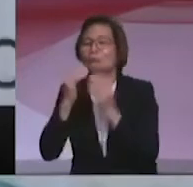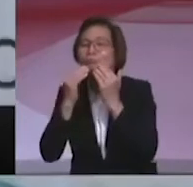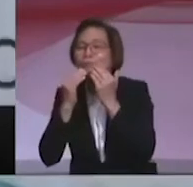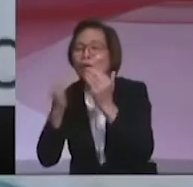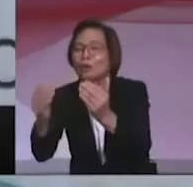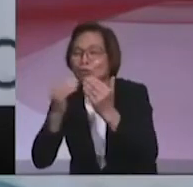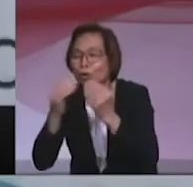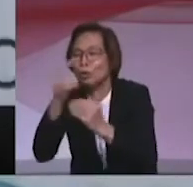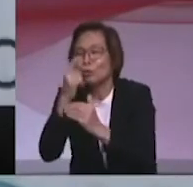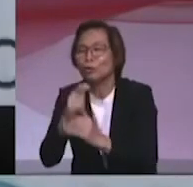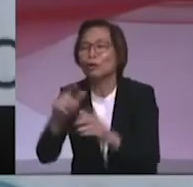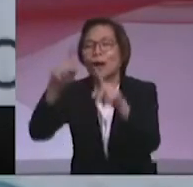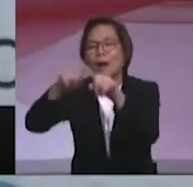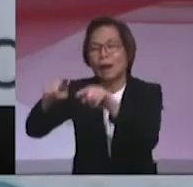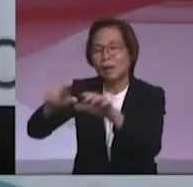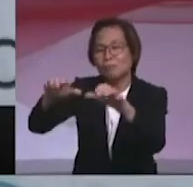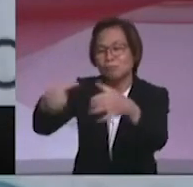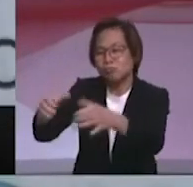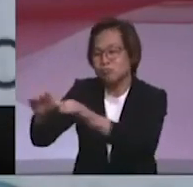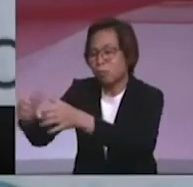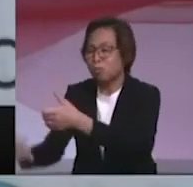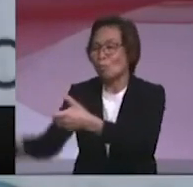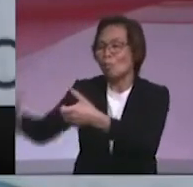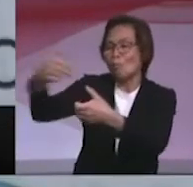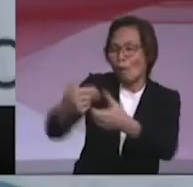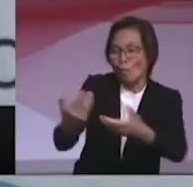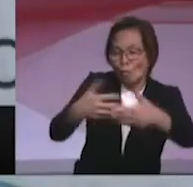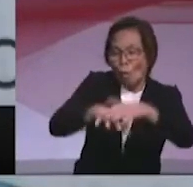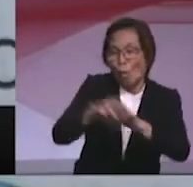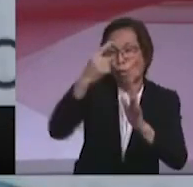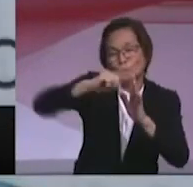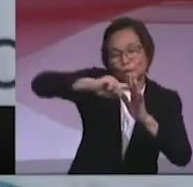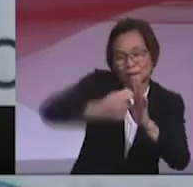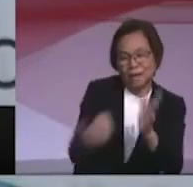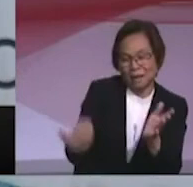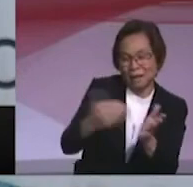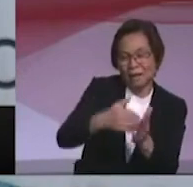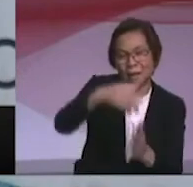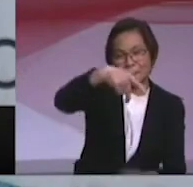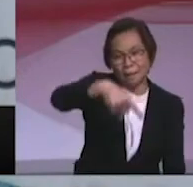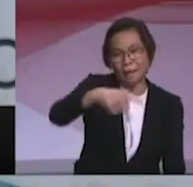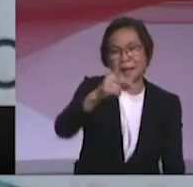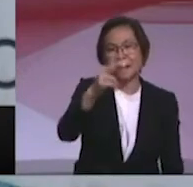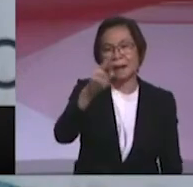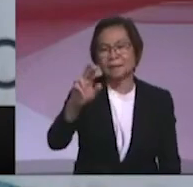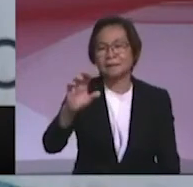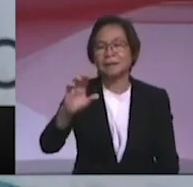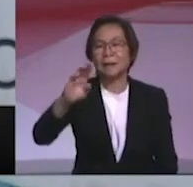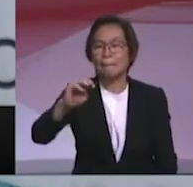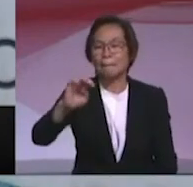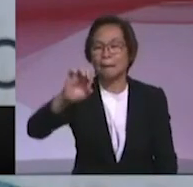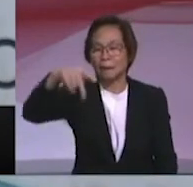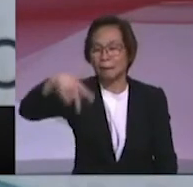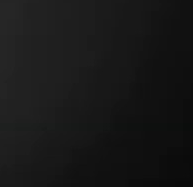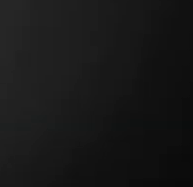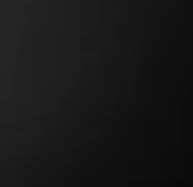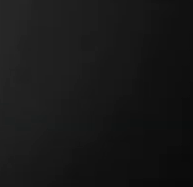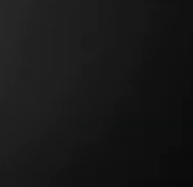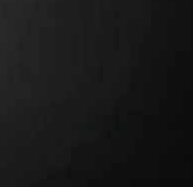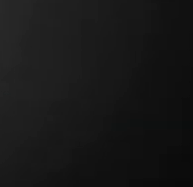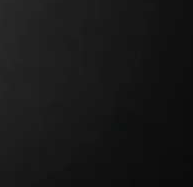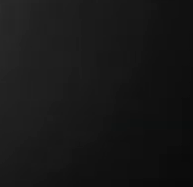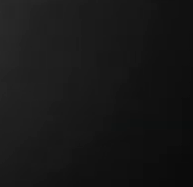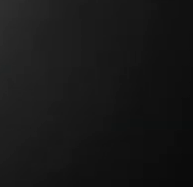atas penglibatan pelbagai pihak dalam usaha mengaktifkan semula PKRC MAIPS 2.0 ini.